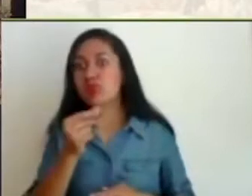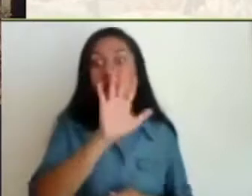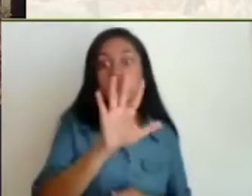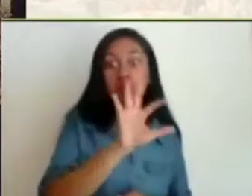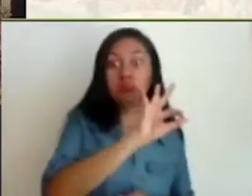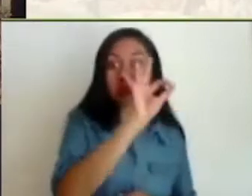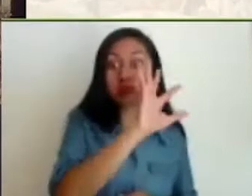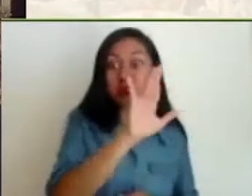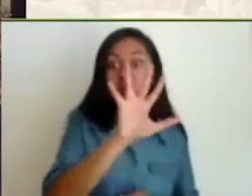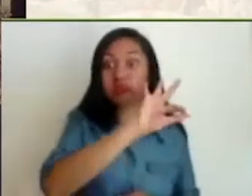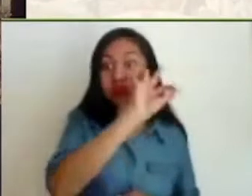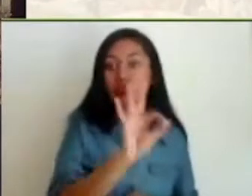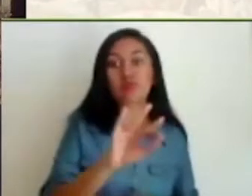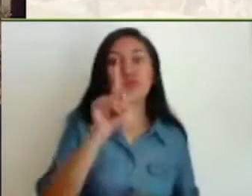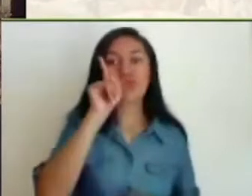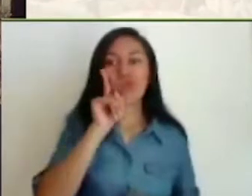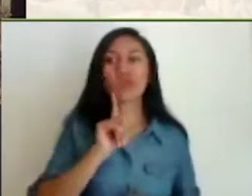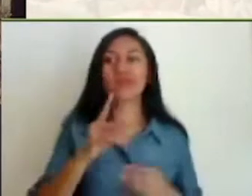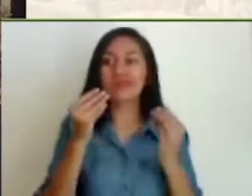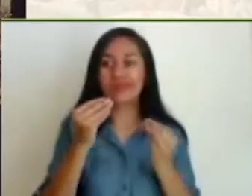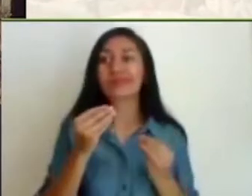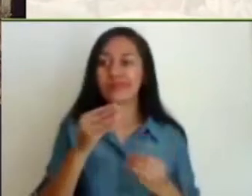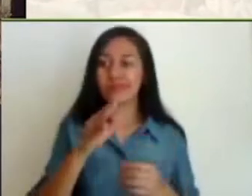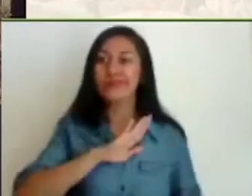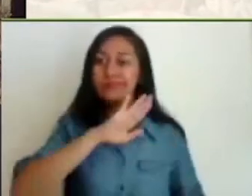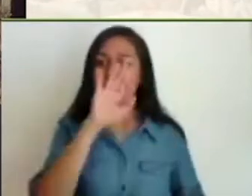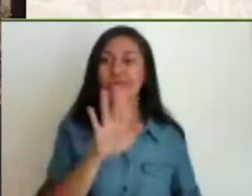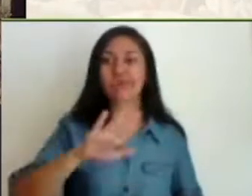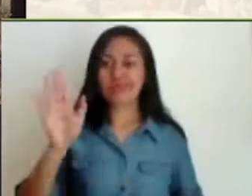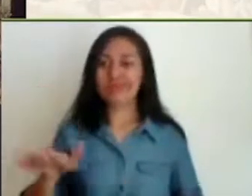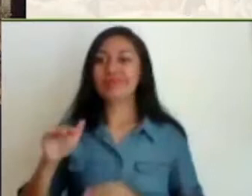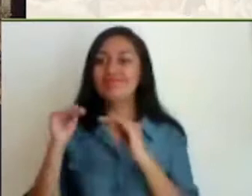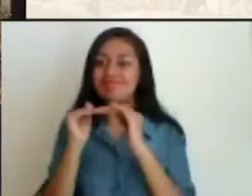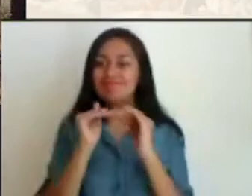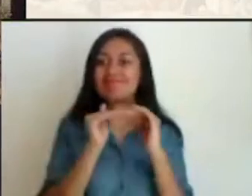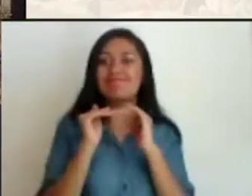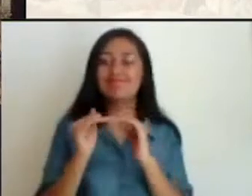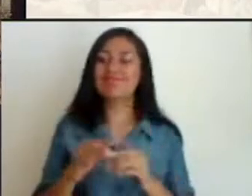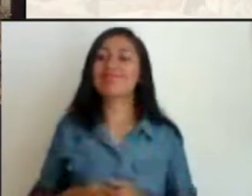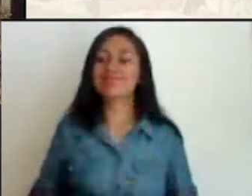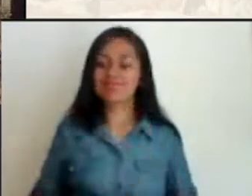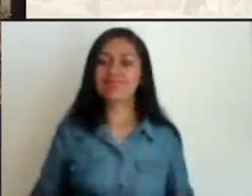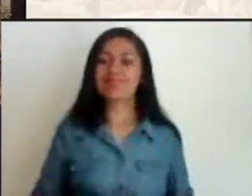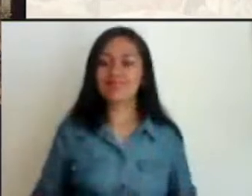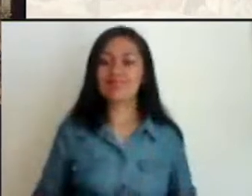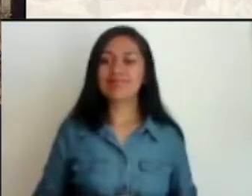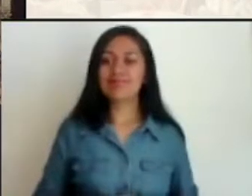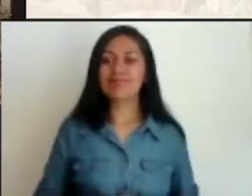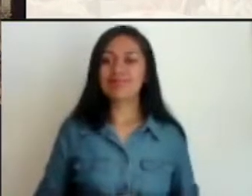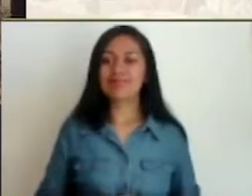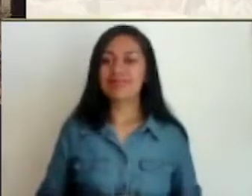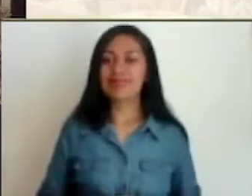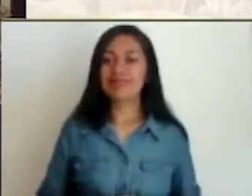preciso, più incerto invece es quello que riguarda la popolazione abitante in quel periodo a Venezia, probabilmente vicina